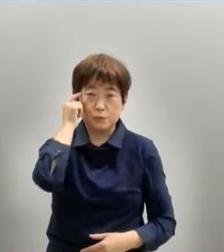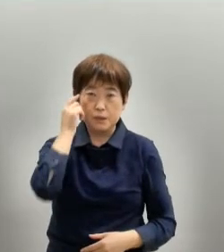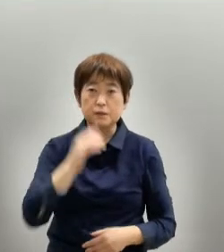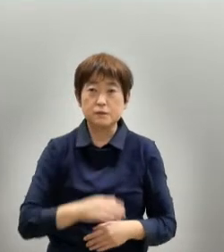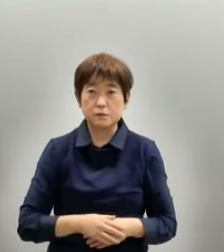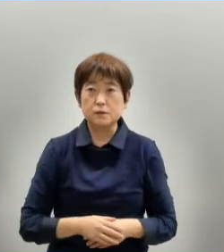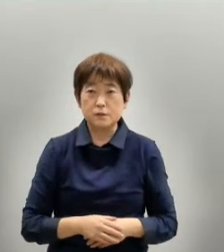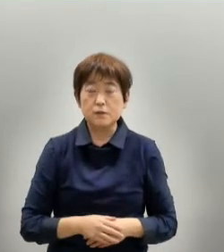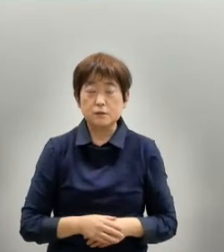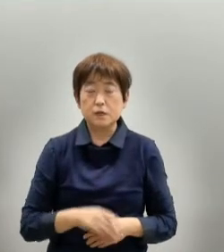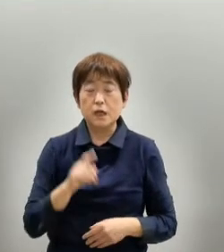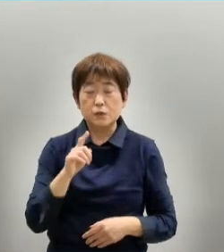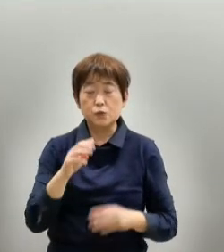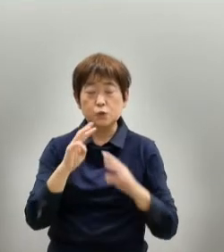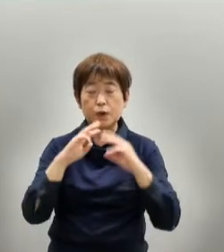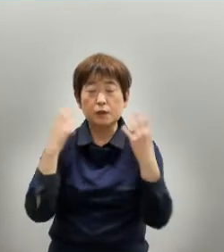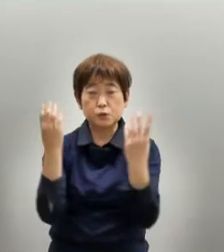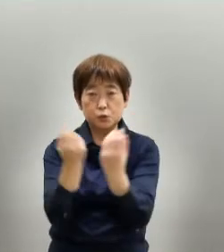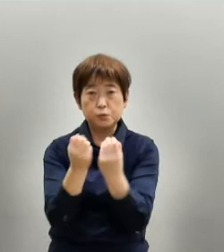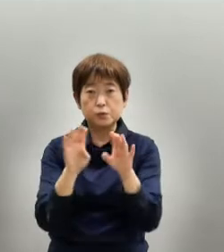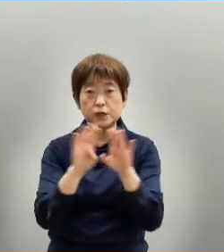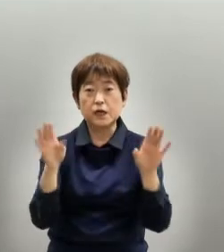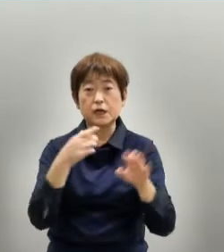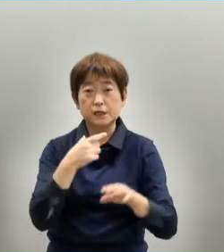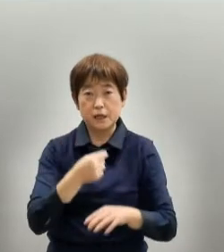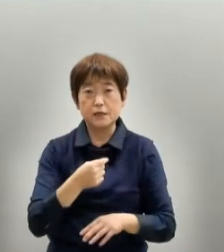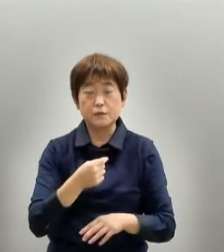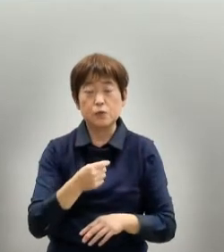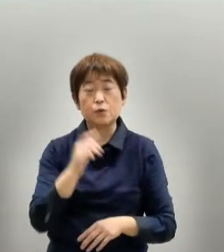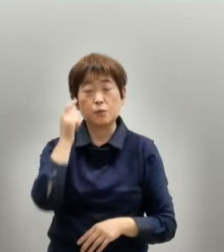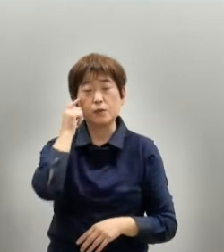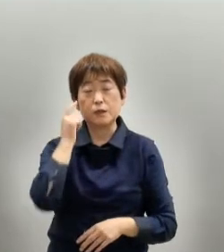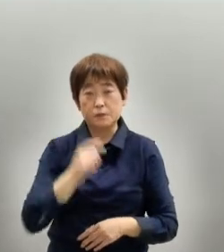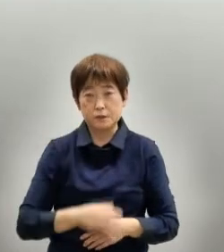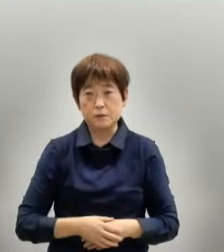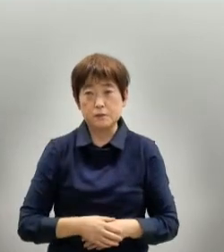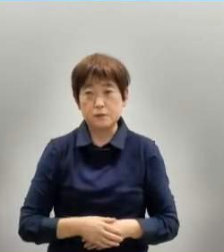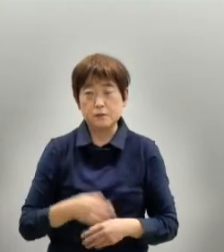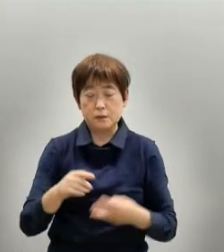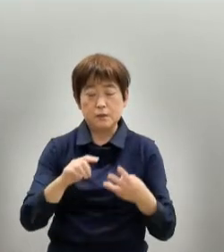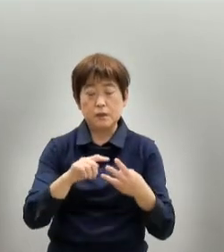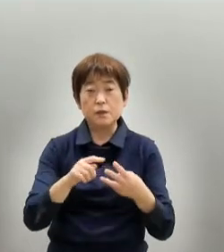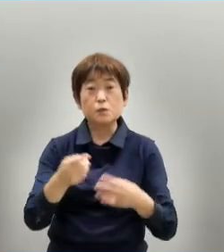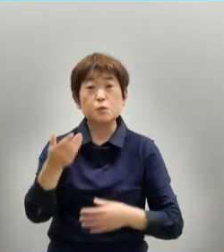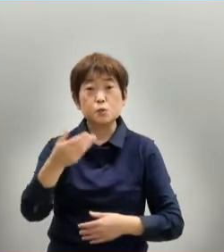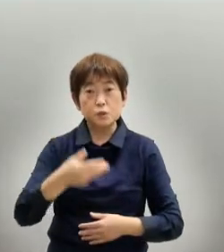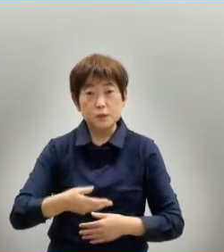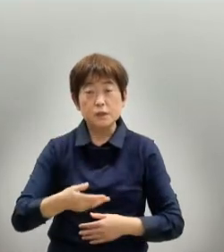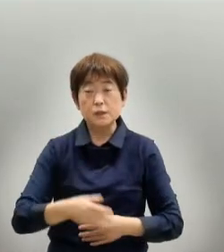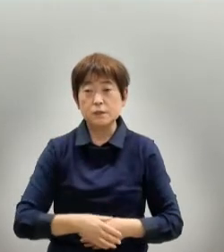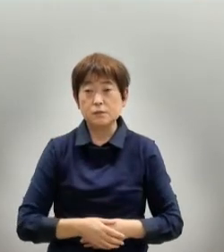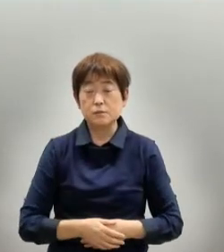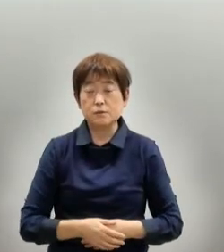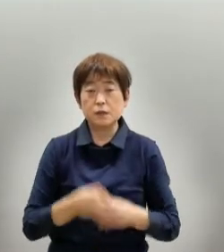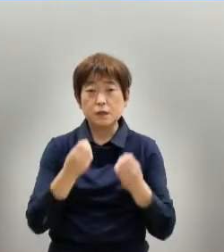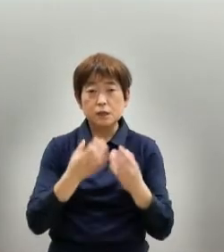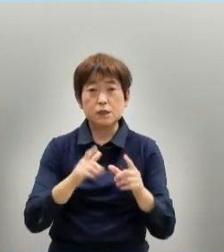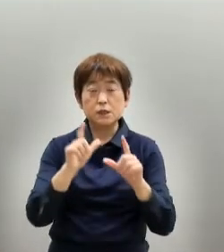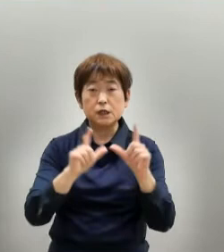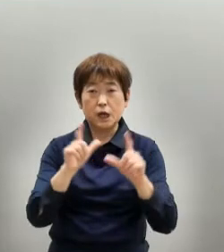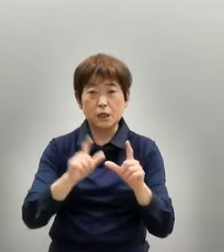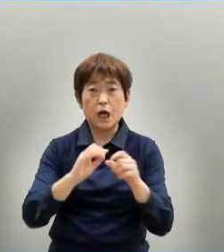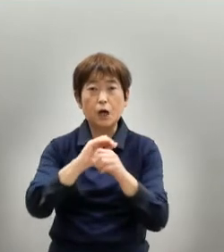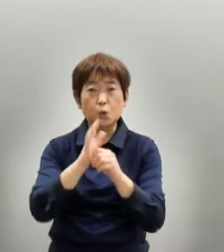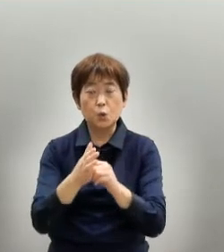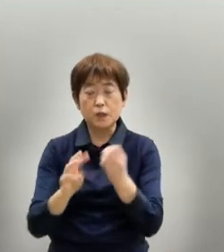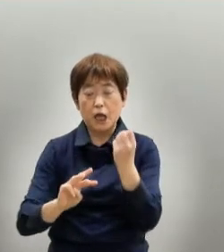返るというようなプログラムを想定しています。次の資料に行きましてですね、新型コロナウイルスワクチン